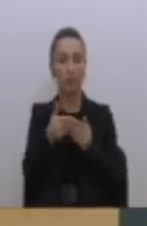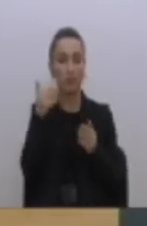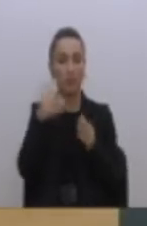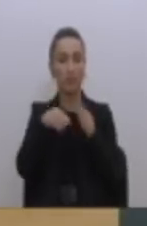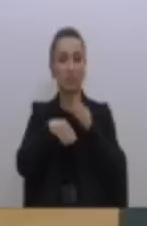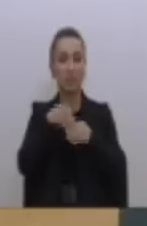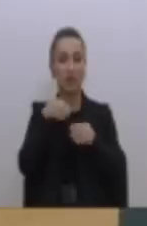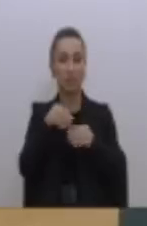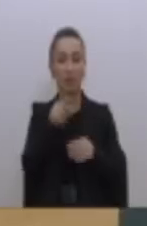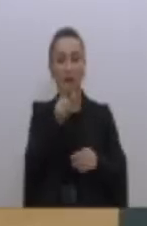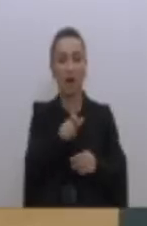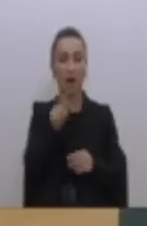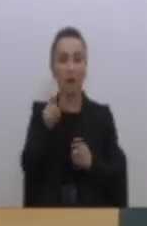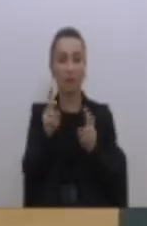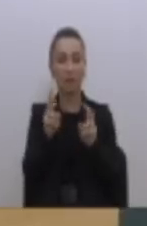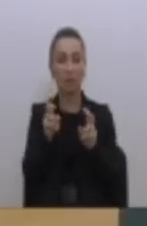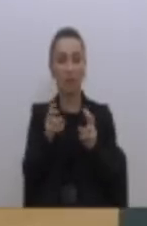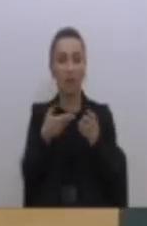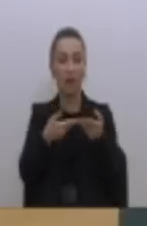წინასაარჩევნოდ ადამიანების